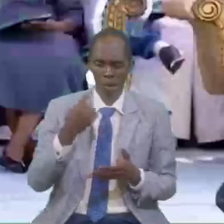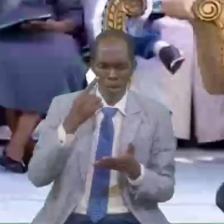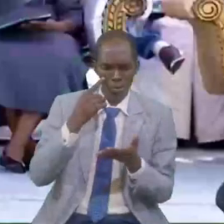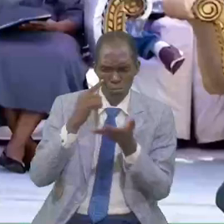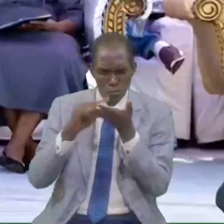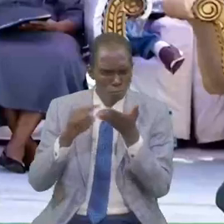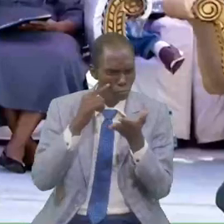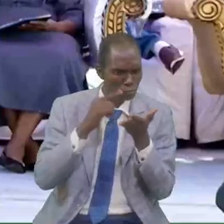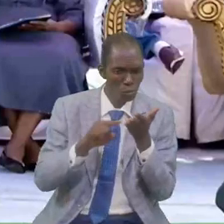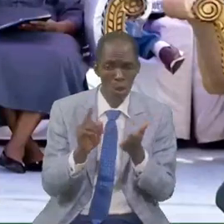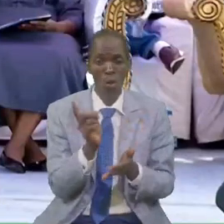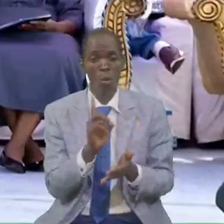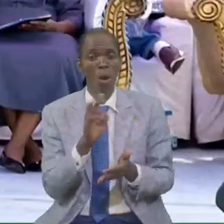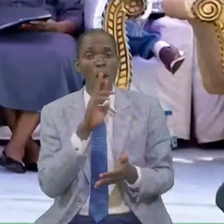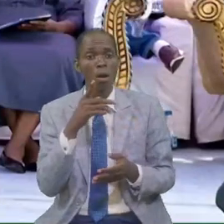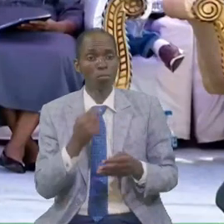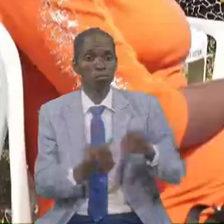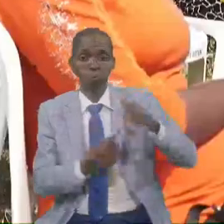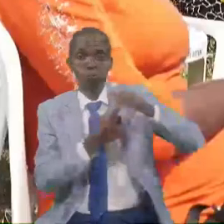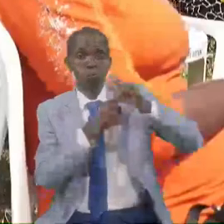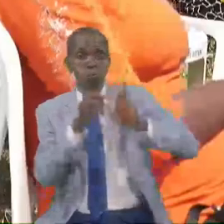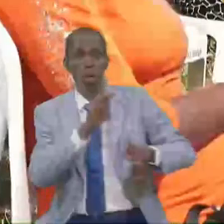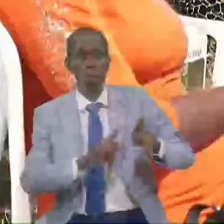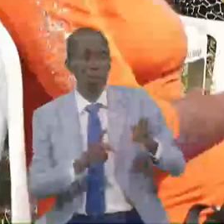Mais je cherche sur quel chemin marchent les héros.